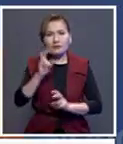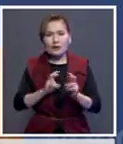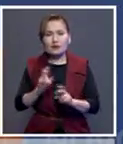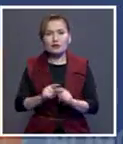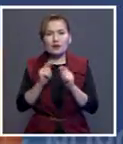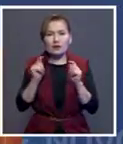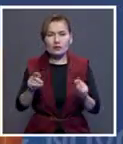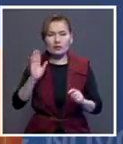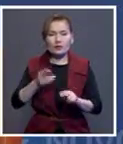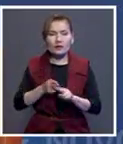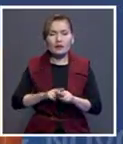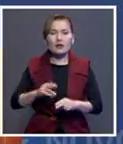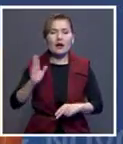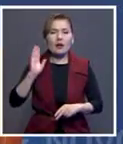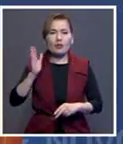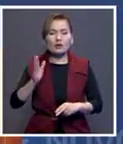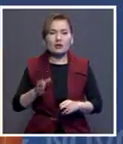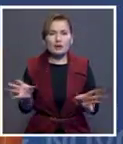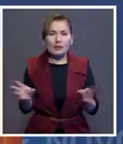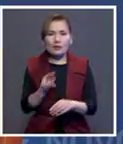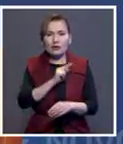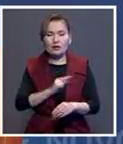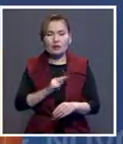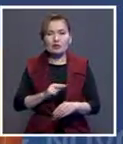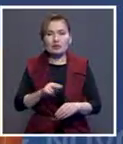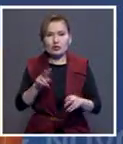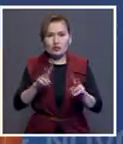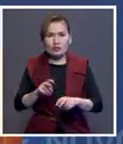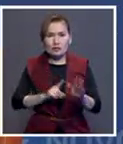ТМД елдерінің ғалымдары алдағы бір-екі аптаның ішінде бірлескен зерттеуді бастайды.